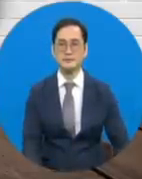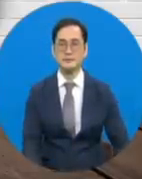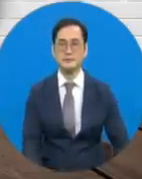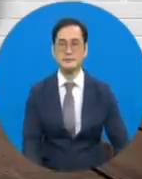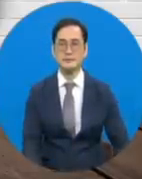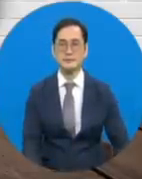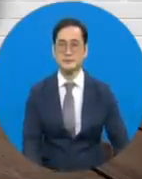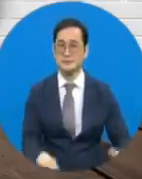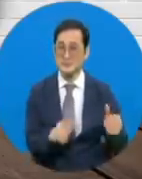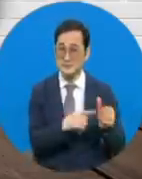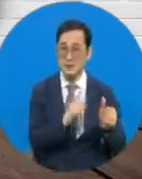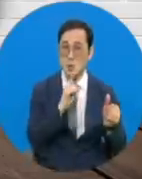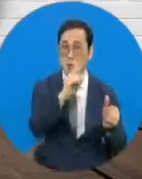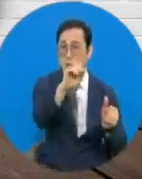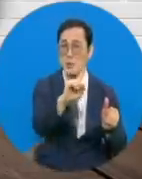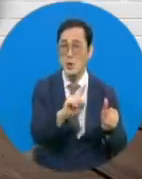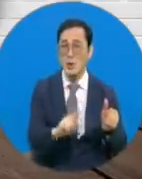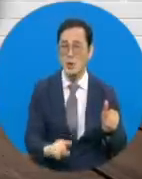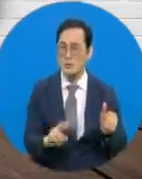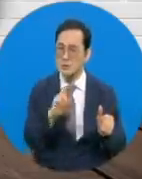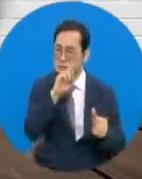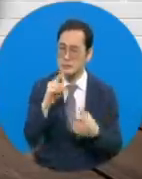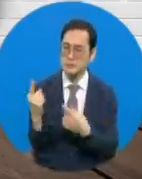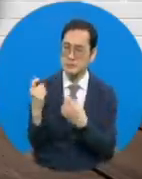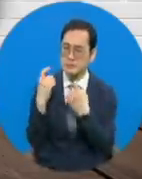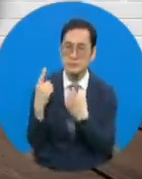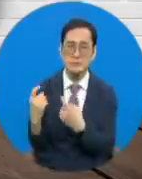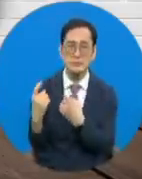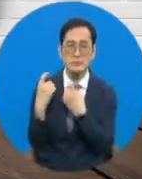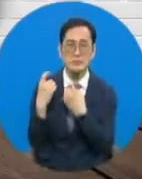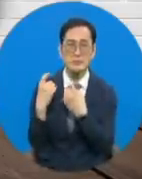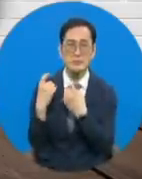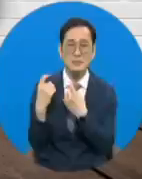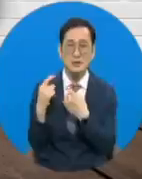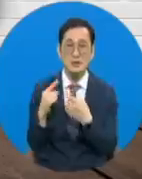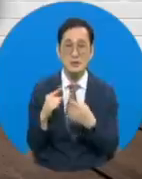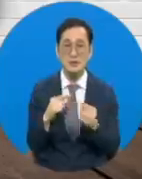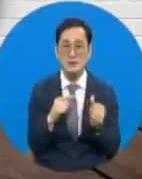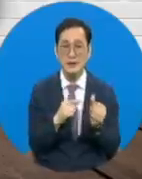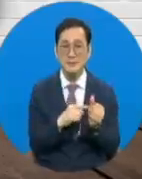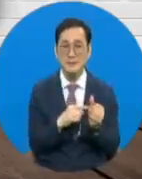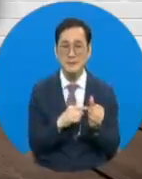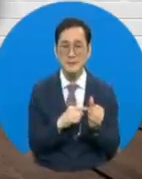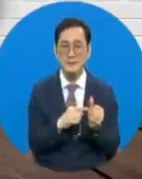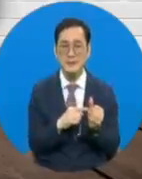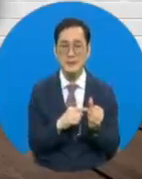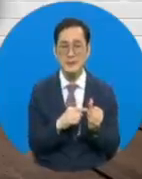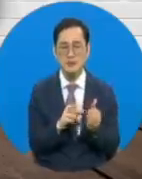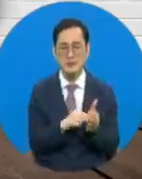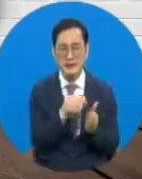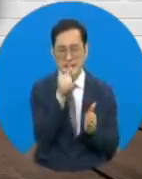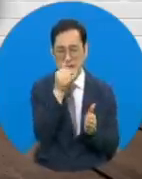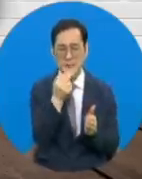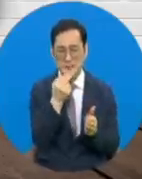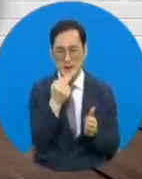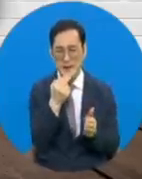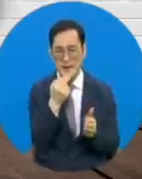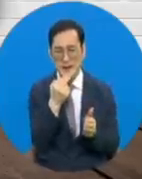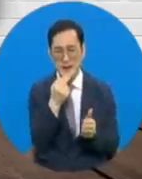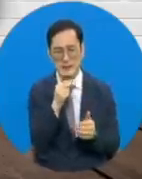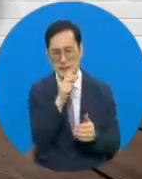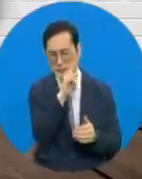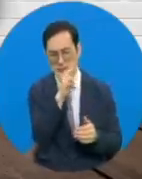고소 행위. 그러니까 의혹들을 제기하는 것은 공직자를 평가하거나 공직자가 문제가 있는지를 보는 데에